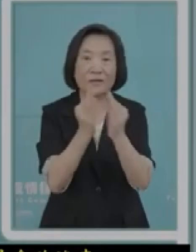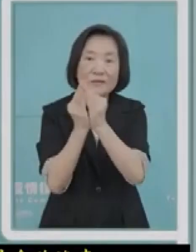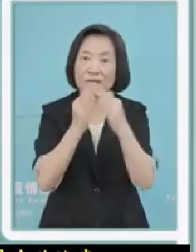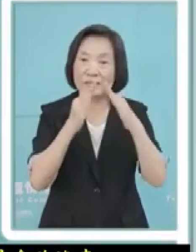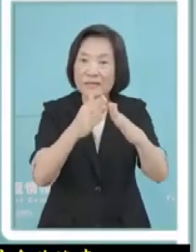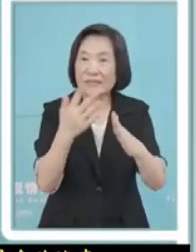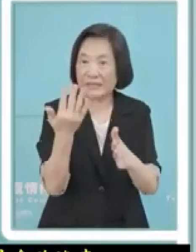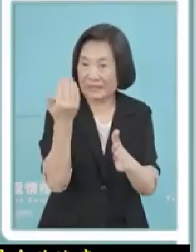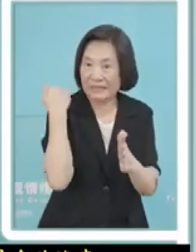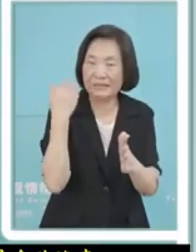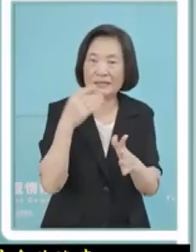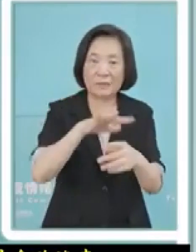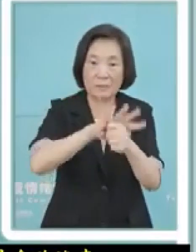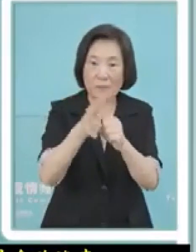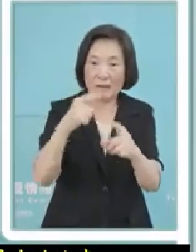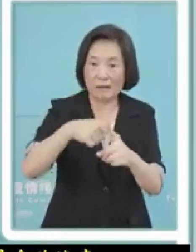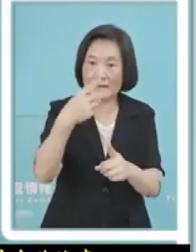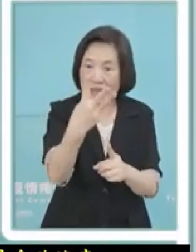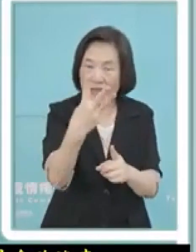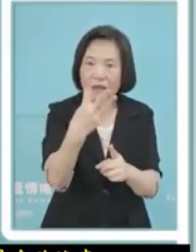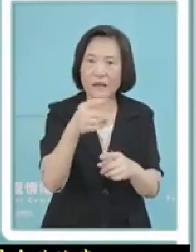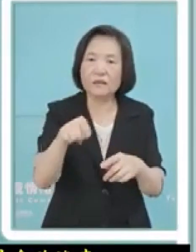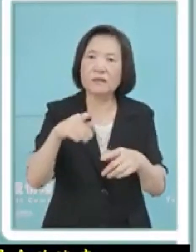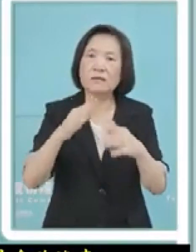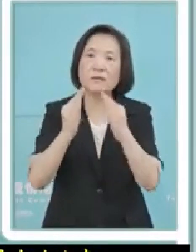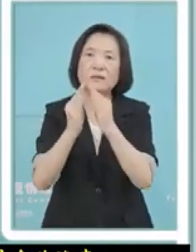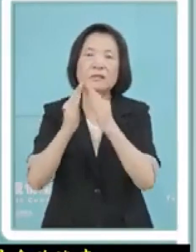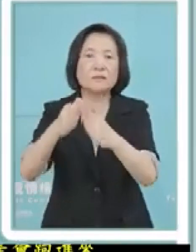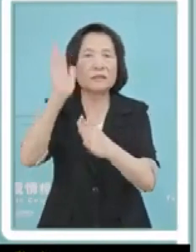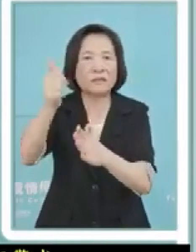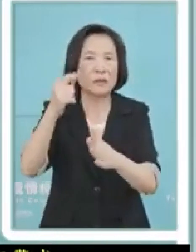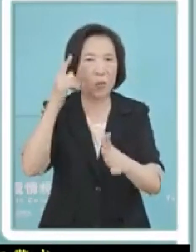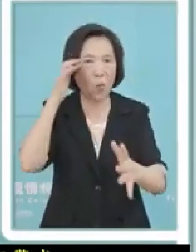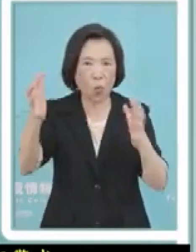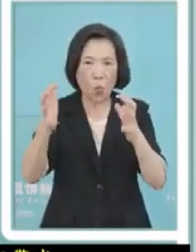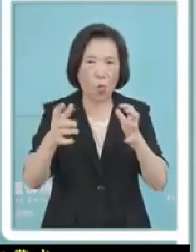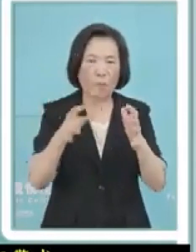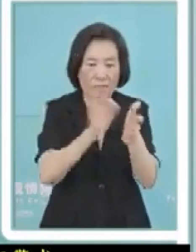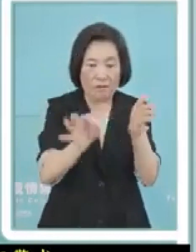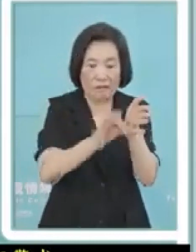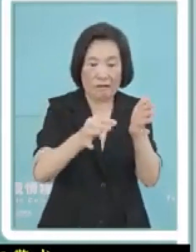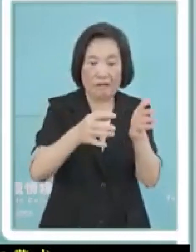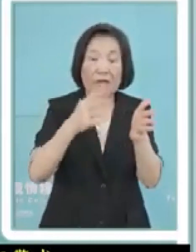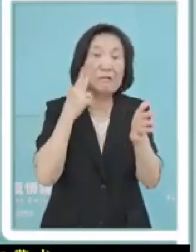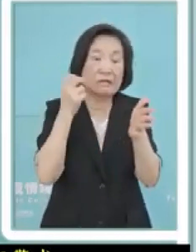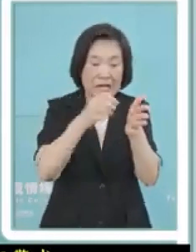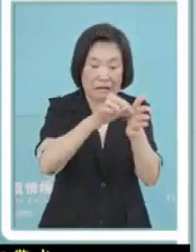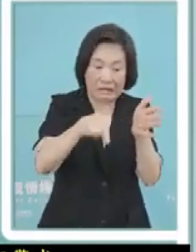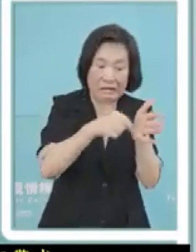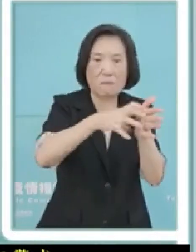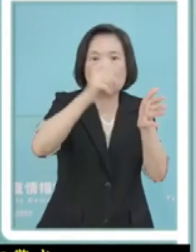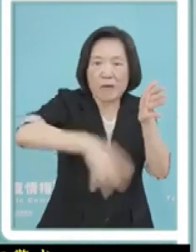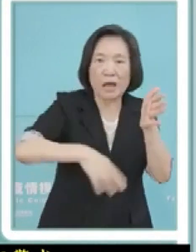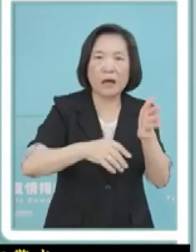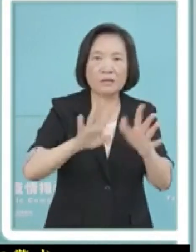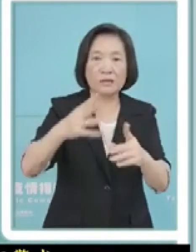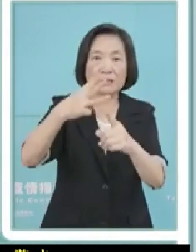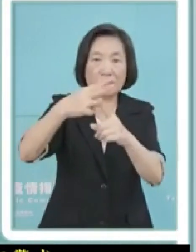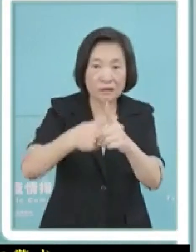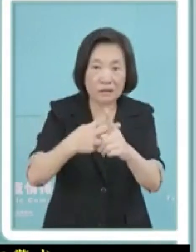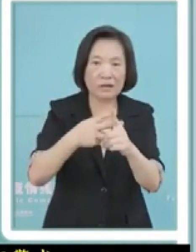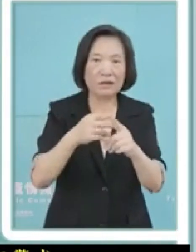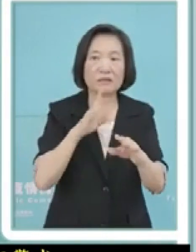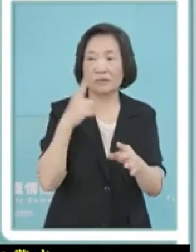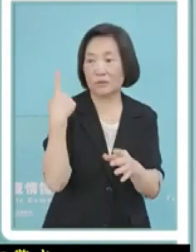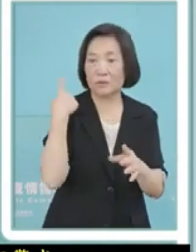桃园市之前在疫情三级警戒的时候，当时市长郑文灿是大动作的拆除篮筐。那在降级二级后，